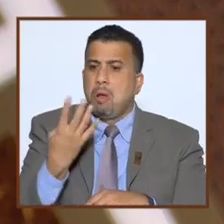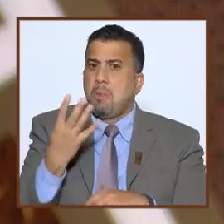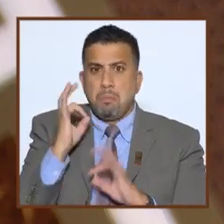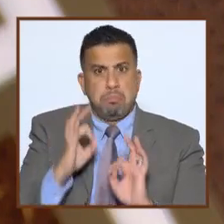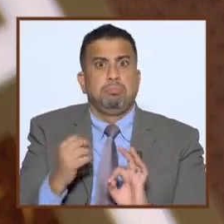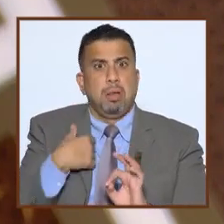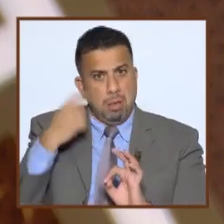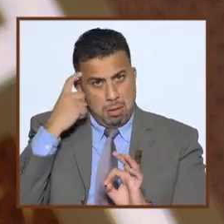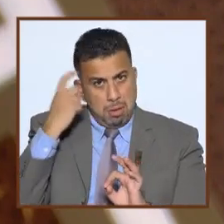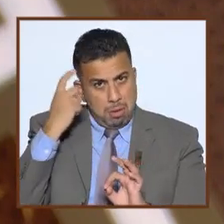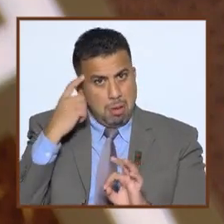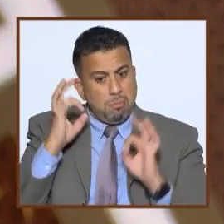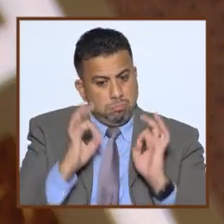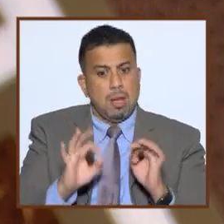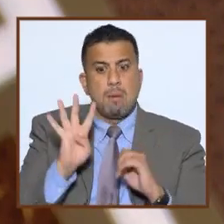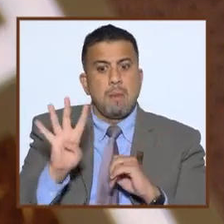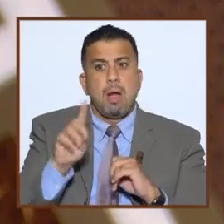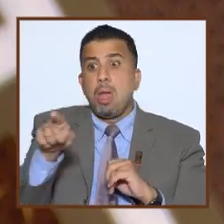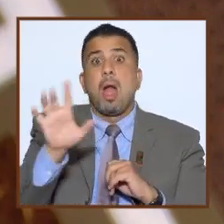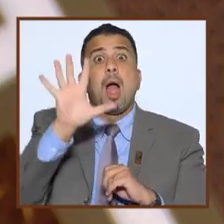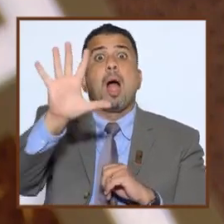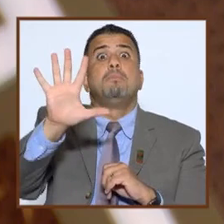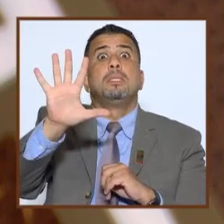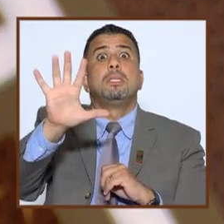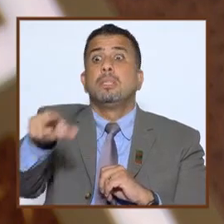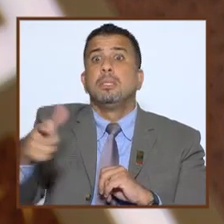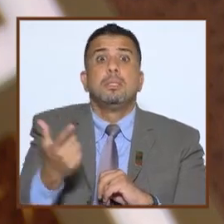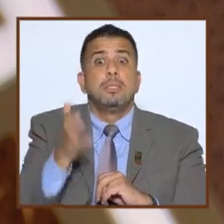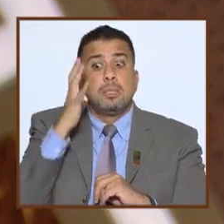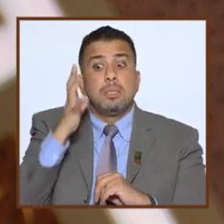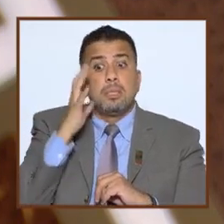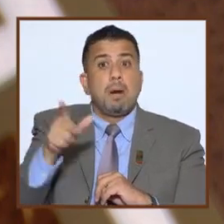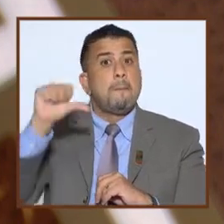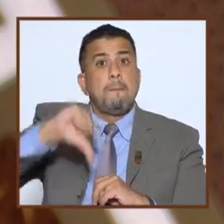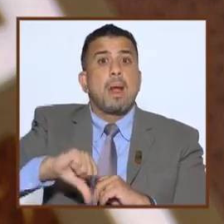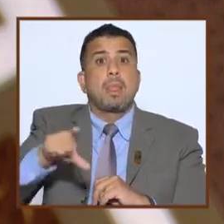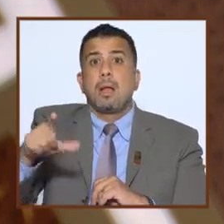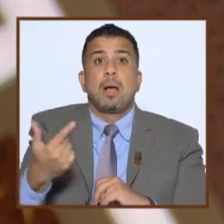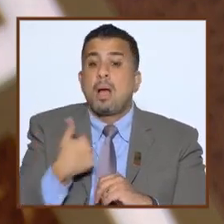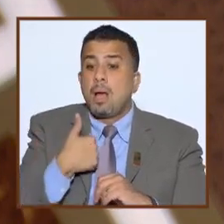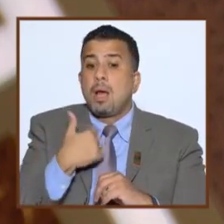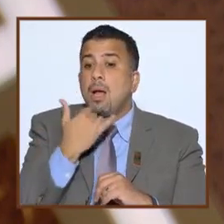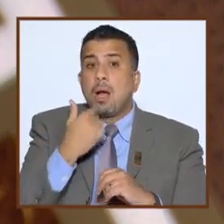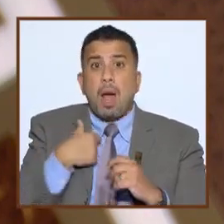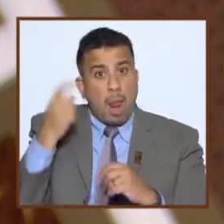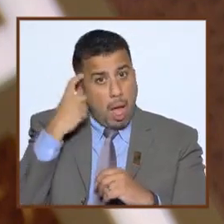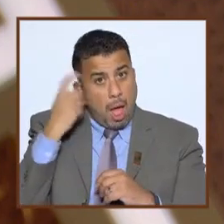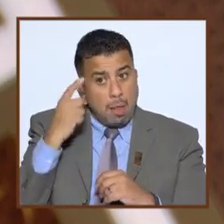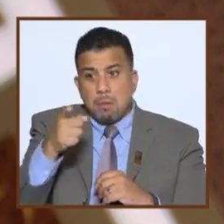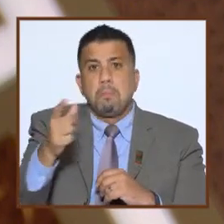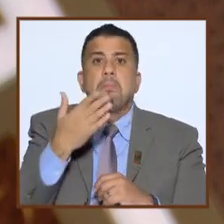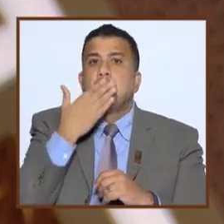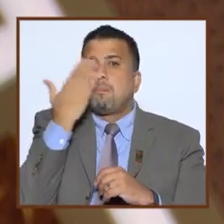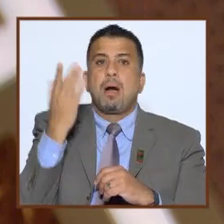لانك انت تعتقدين بان هذه الركعه هي الخامسه وهي باطله في حقك انت لانك انت علمتي هو